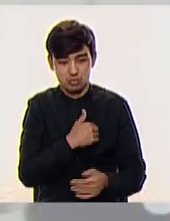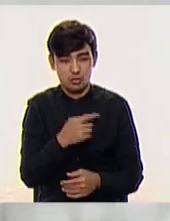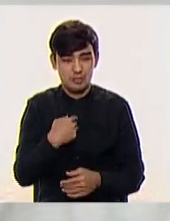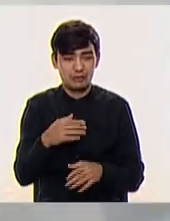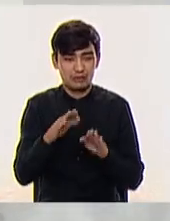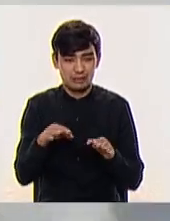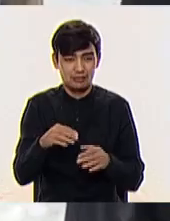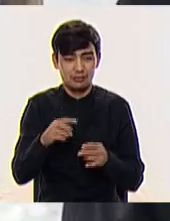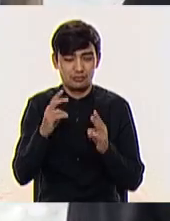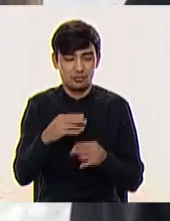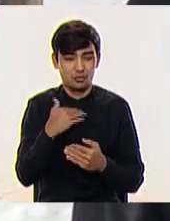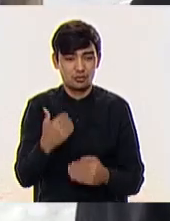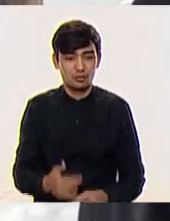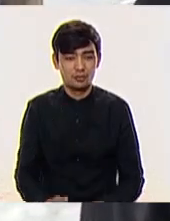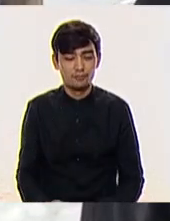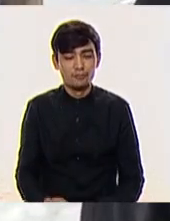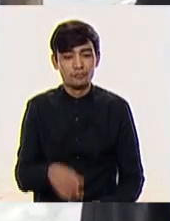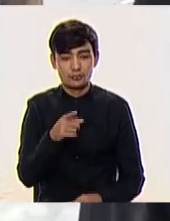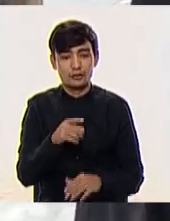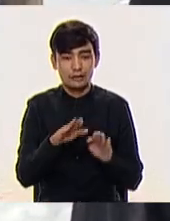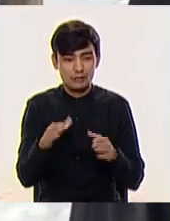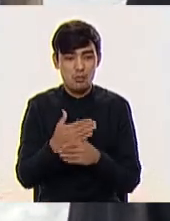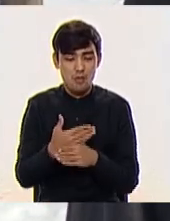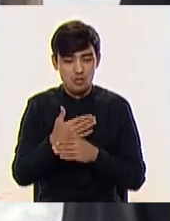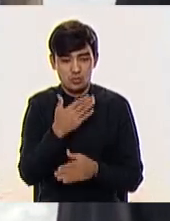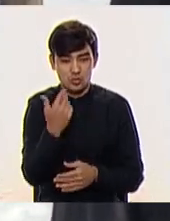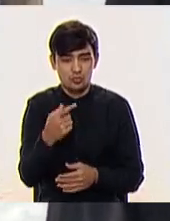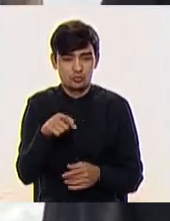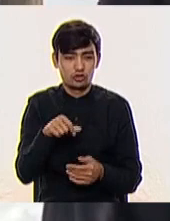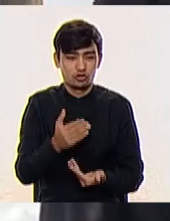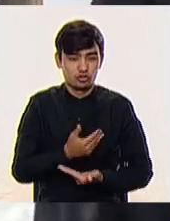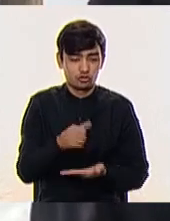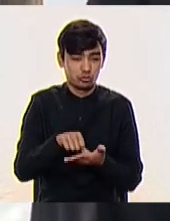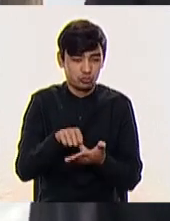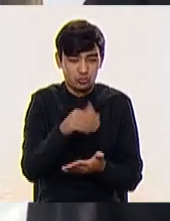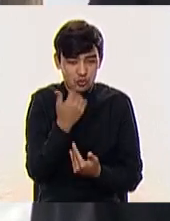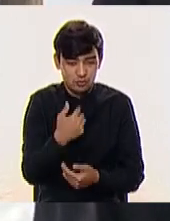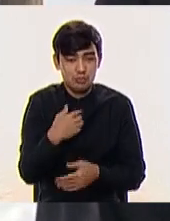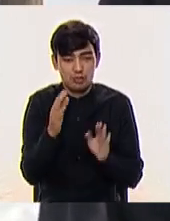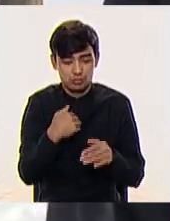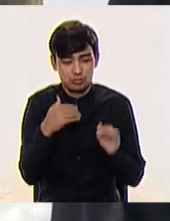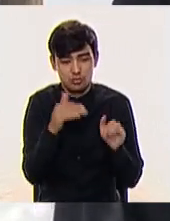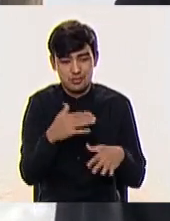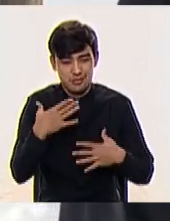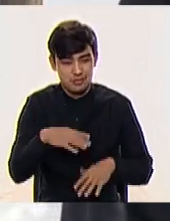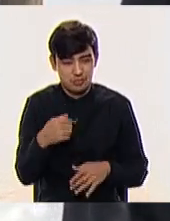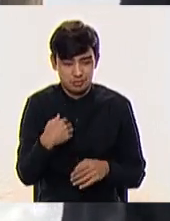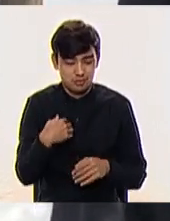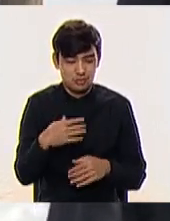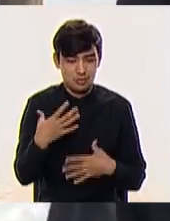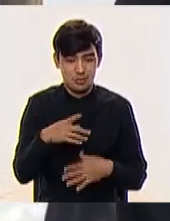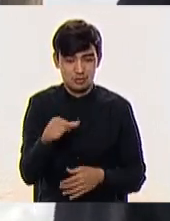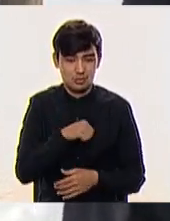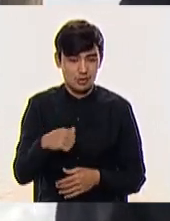не пострадали. Он и так детям не помогал, никак не присутствовал в их жизни. Но я как бы его не беспокоила, я его не трогала. Он